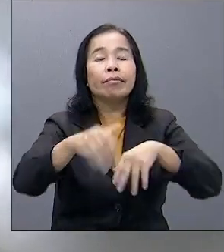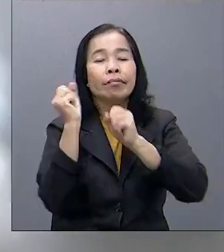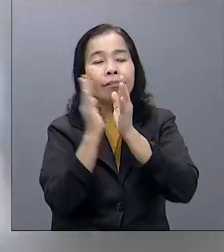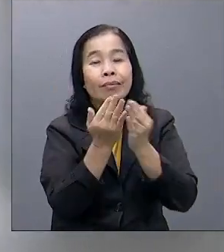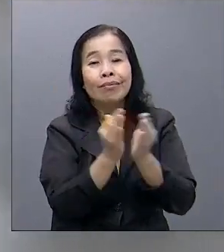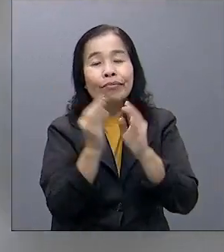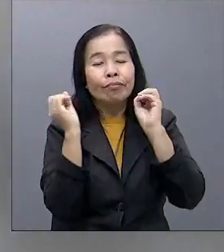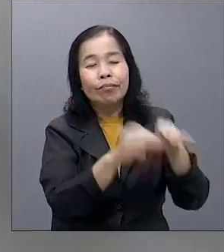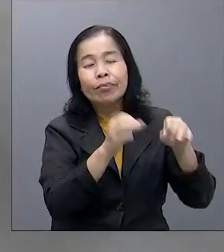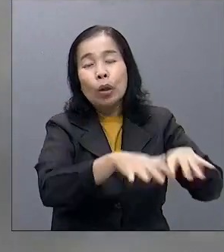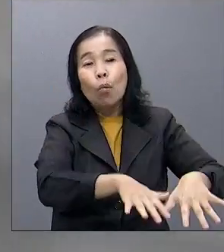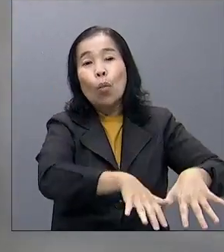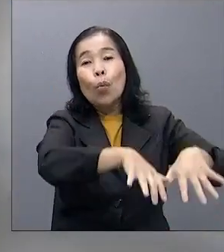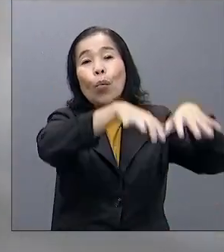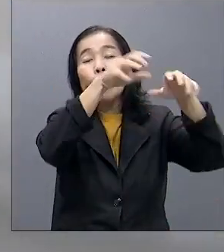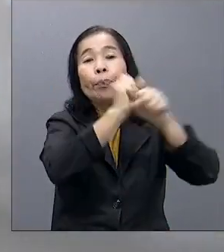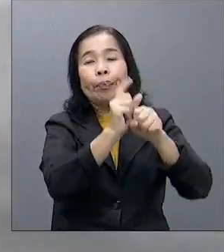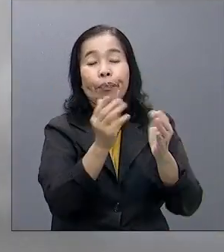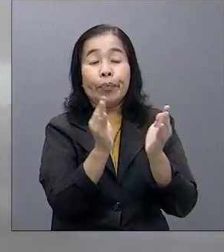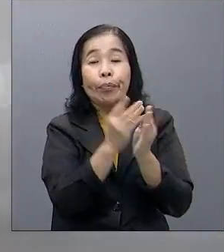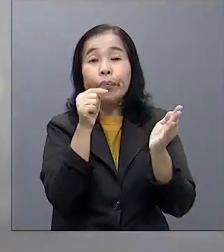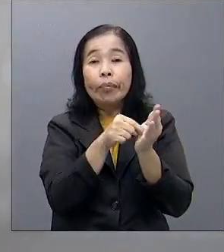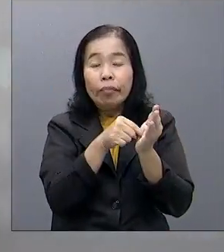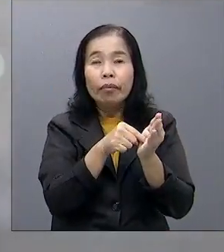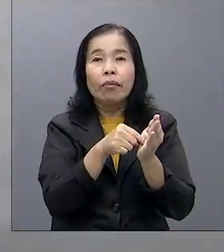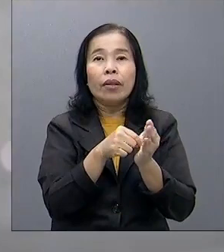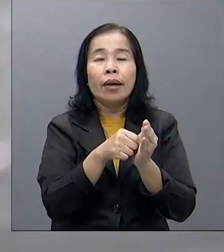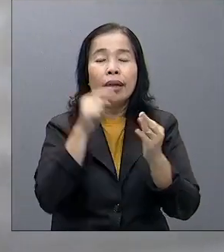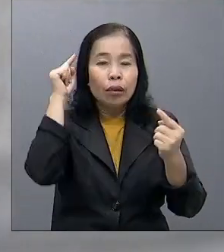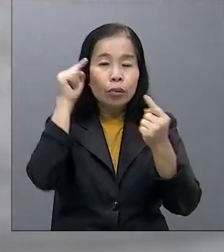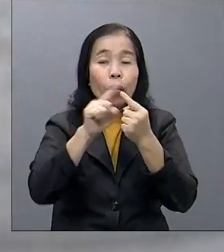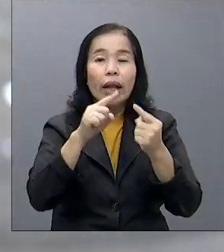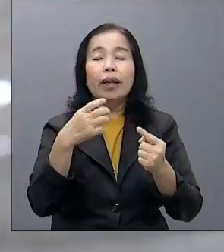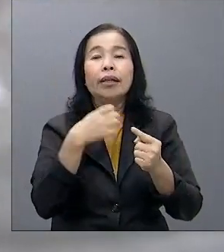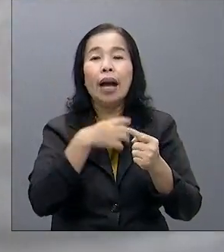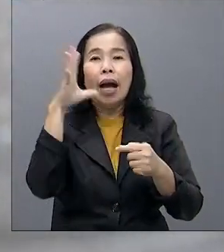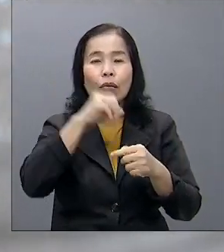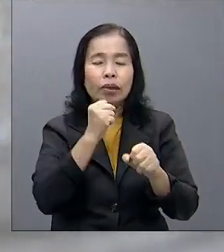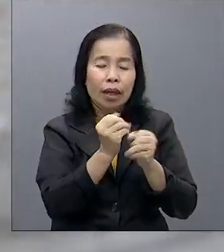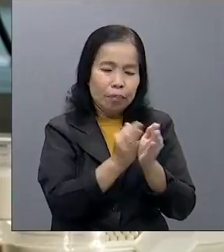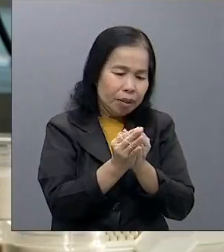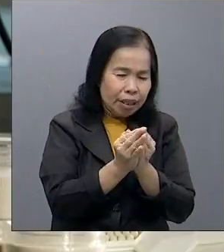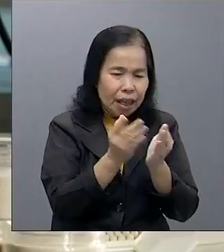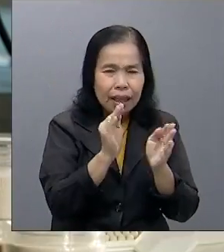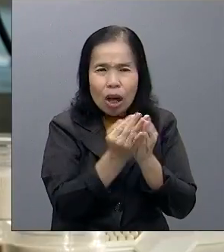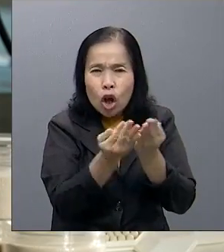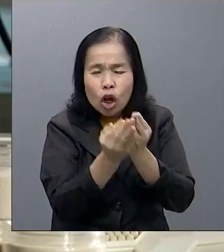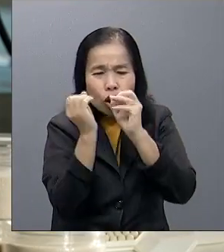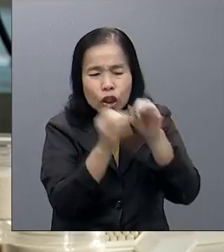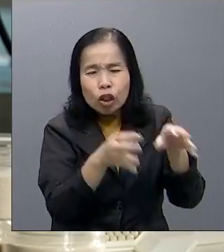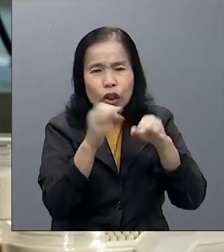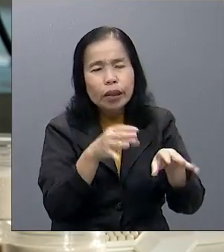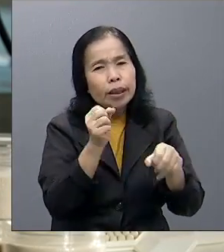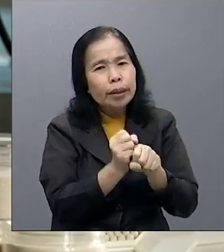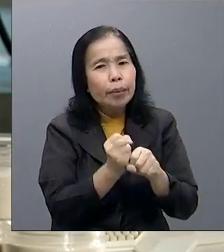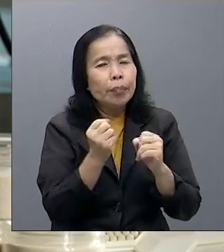ชุมชนตัวขยะเปลือกหอยเองเนี่ยครับจริงๆจุดประสงค์หลักก็คือเราต้องการที่จะจัดการเรื่องพวกขยะการทำ waste management อะไร